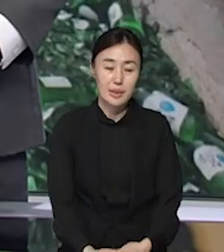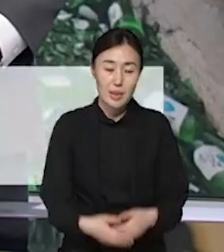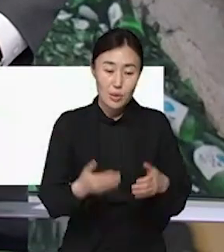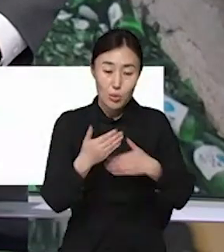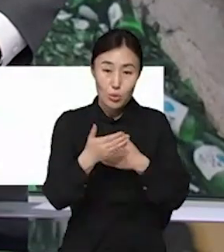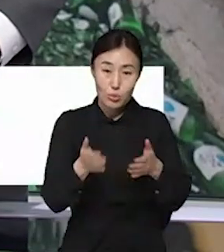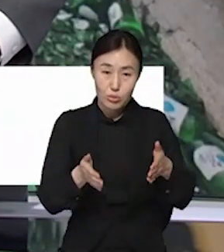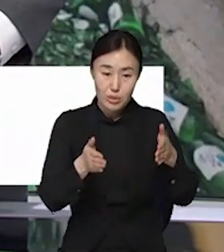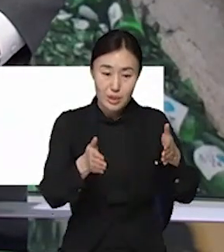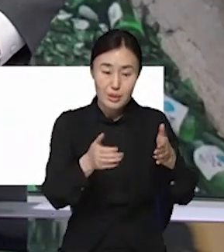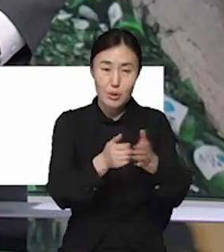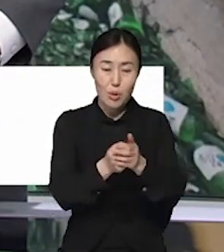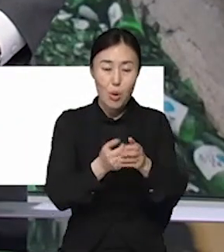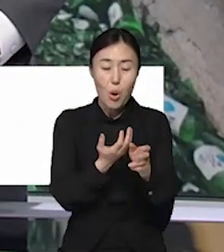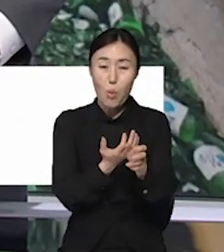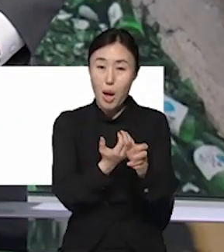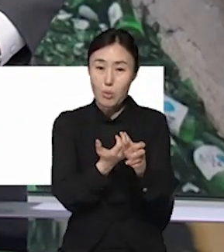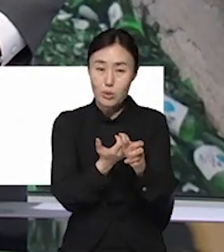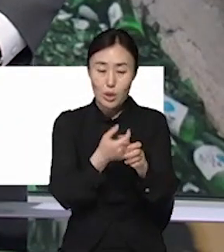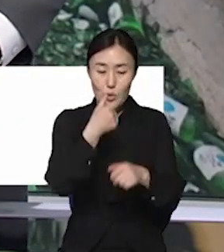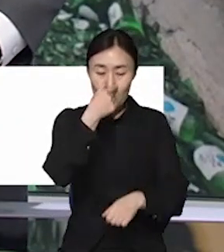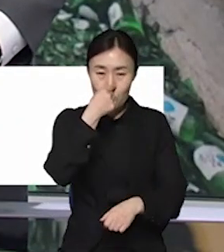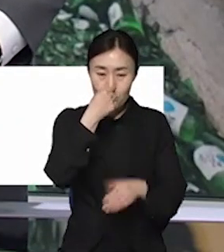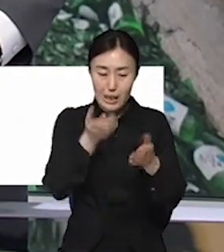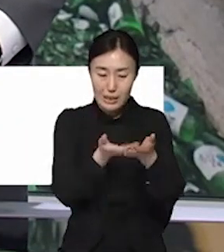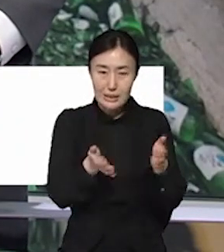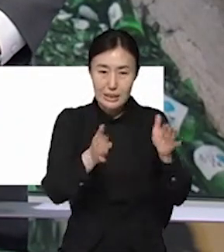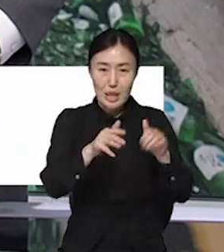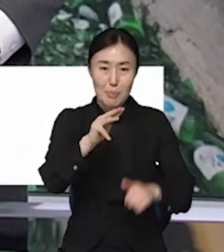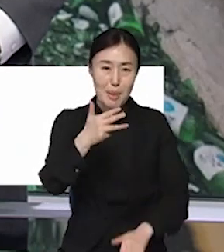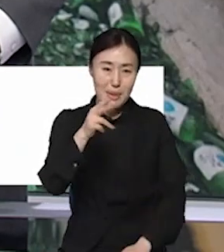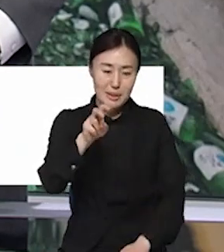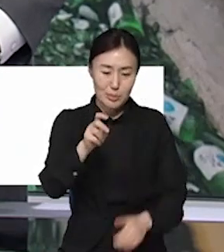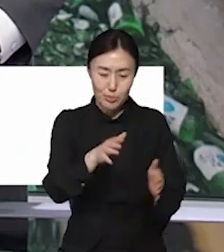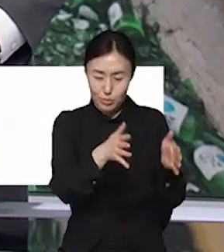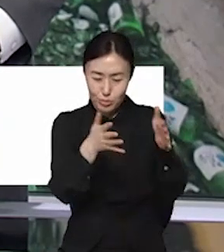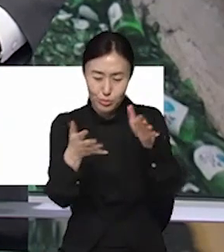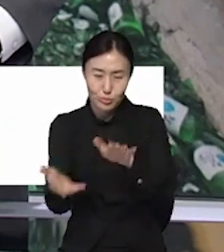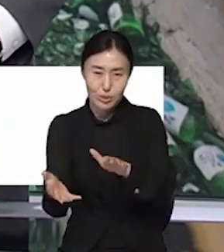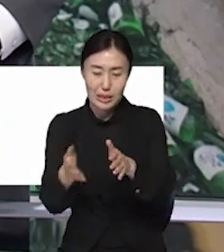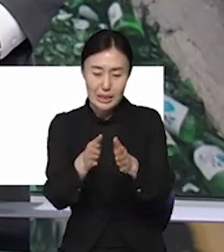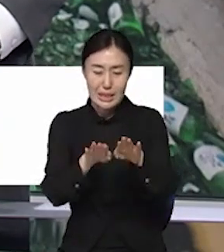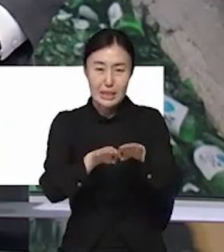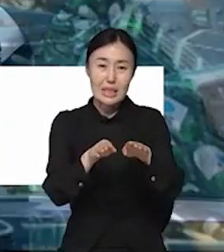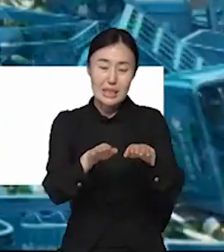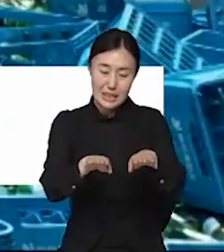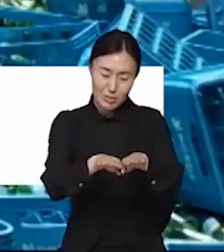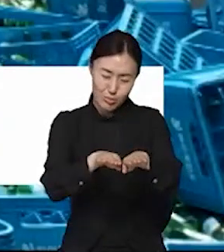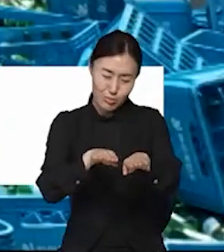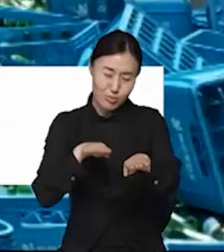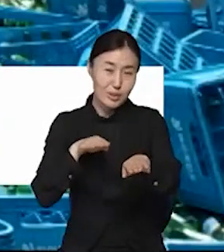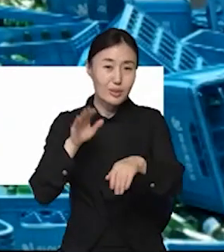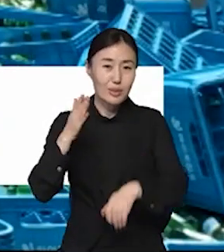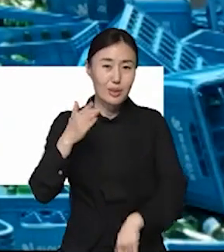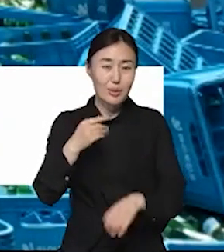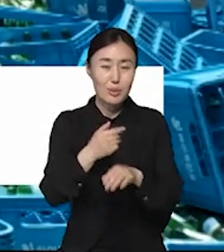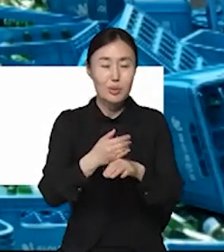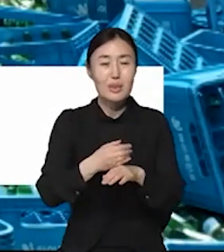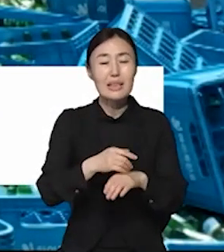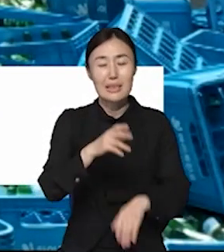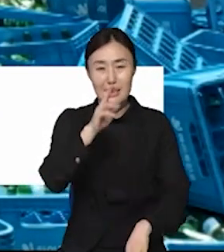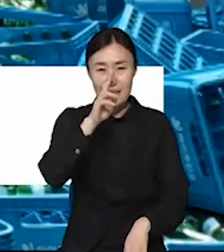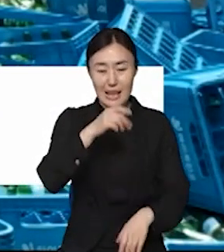고속도로를 달리던 화물차에서 소주 상자 820여 개가 쏟아져 통행 혼잡이 빚어졌습니다. 오늘 낮 1시